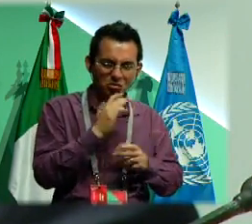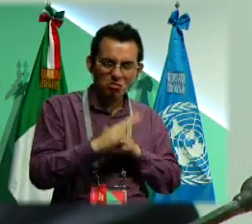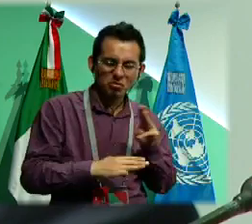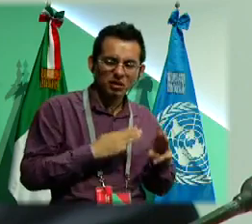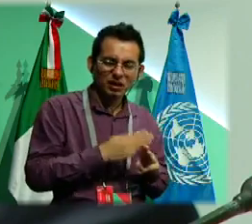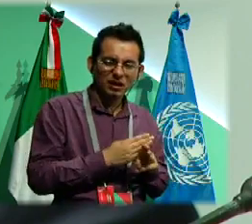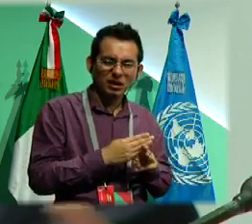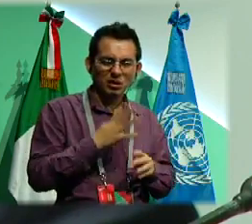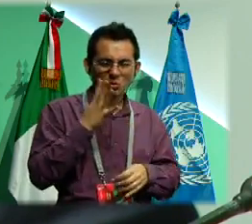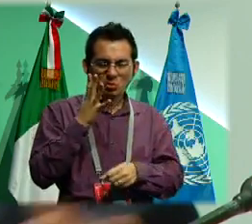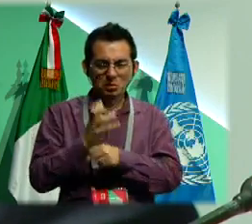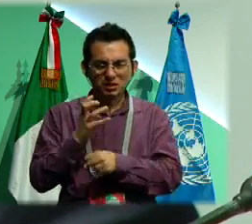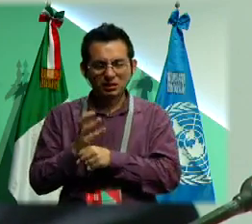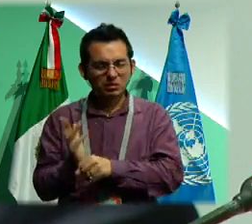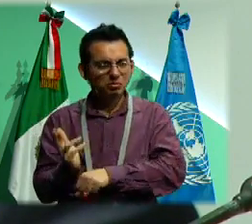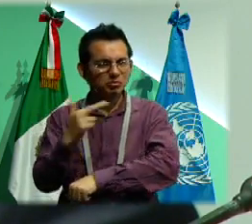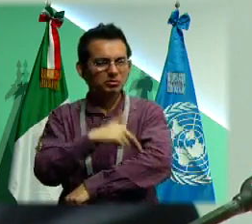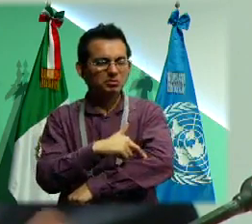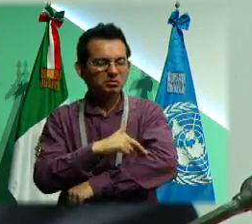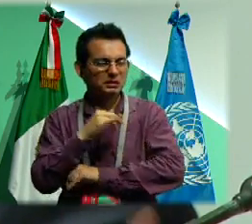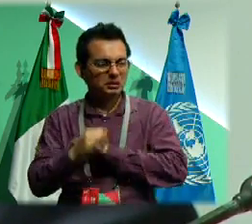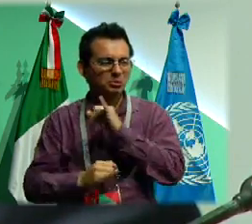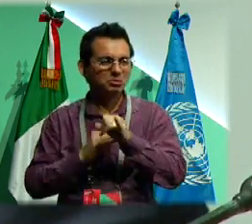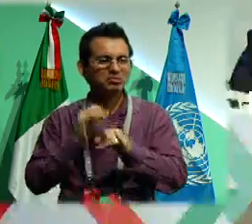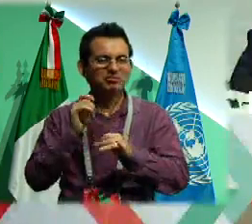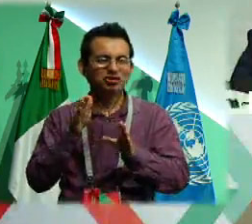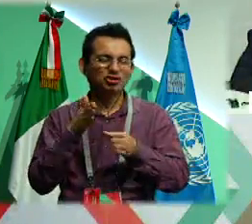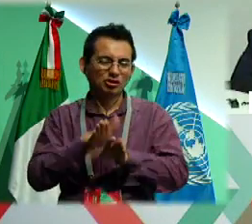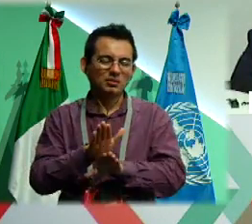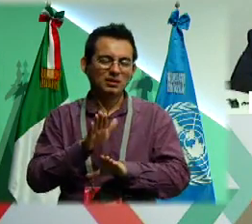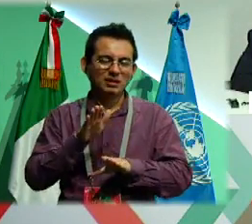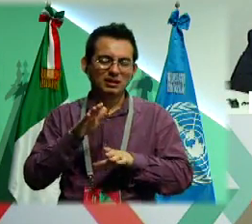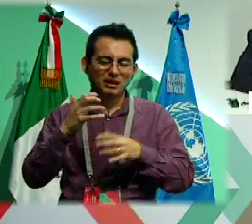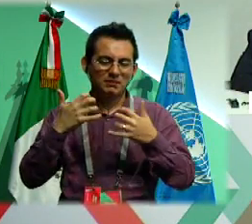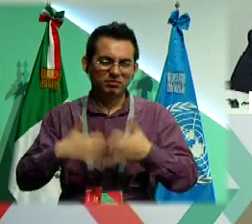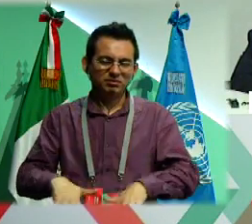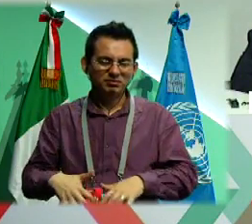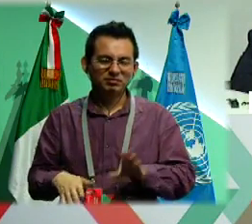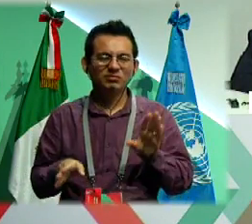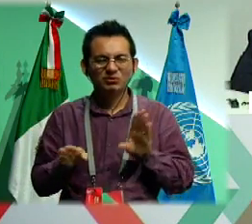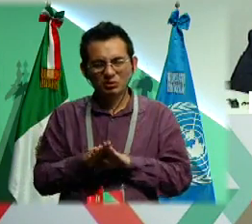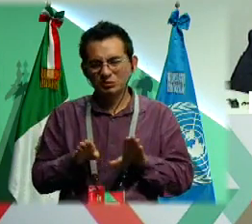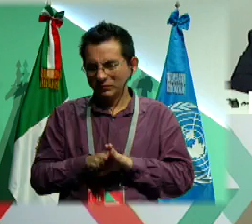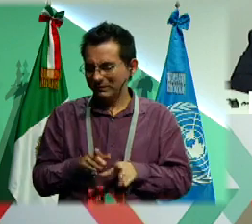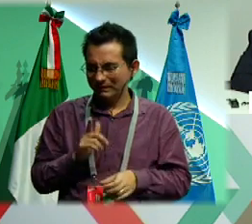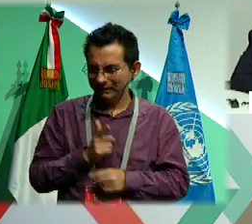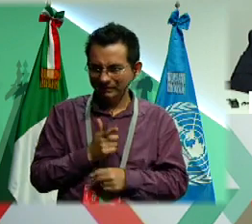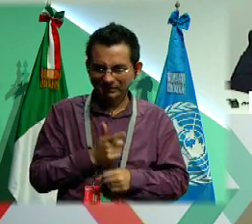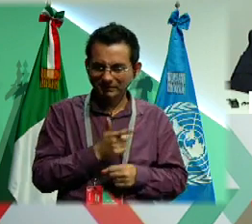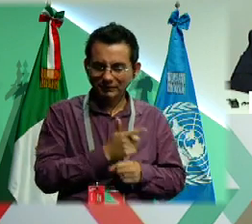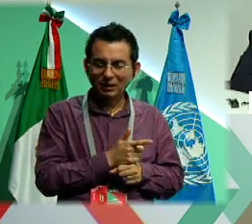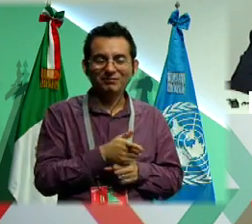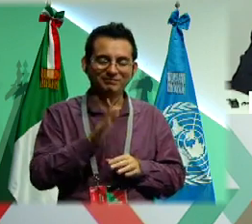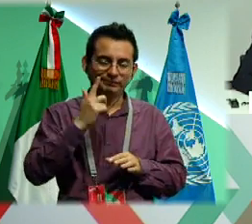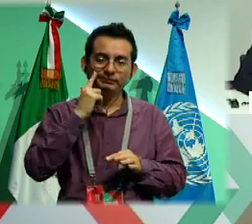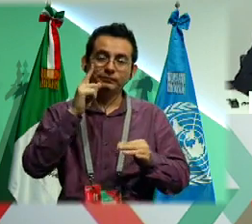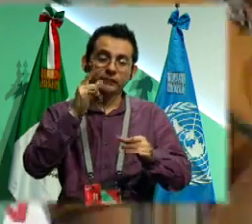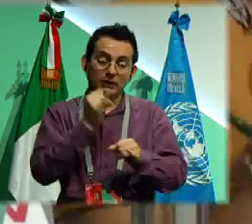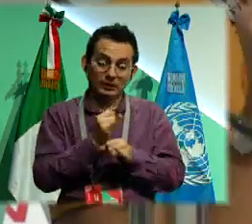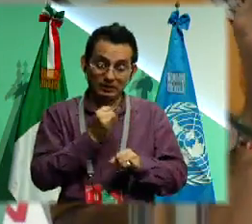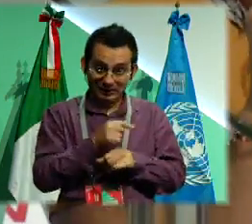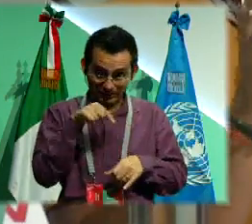eux voient l'Internet comme un instrument. Et c'est vrai, c'est un instrument qui a un impact sur nos